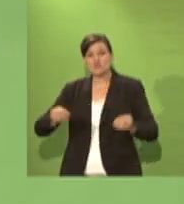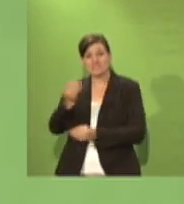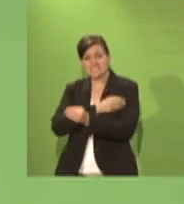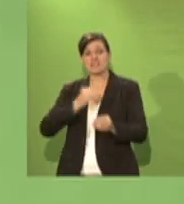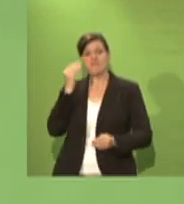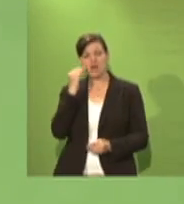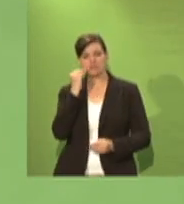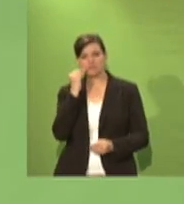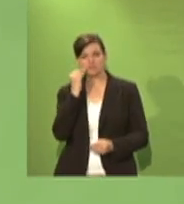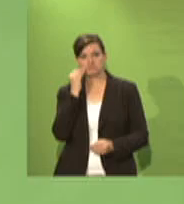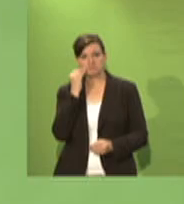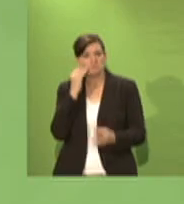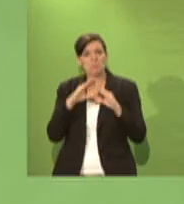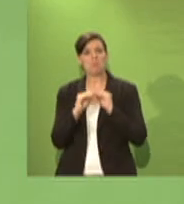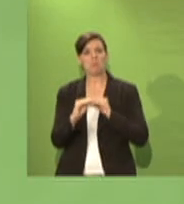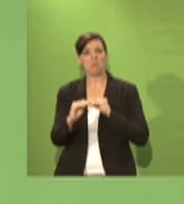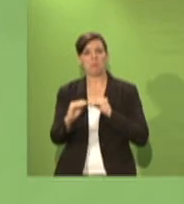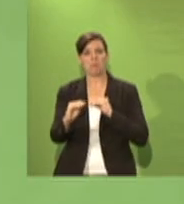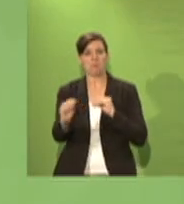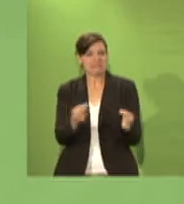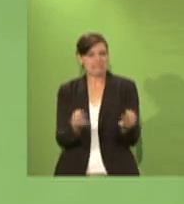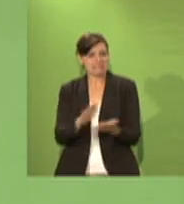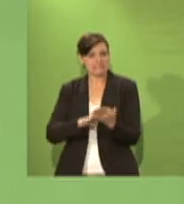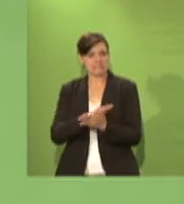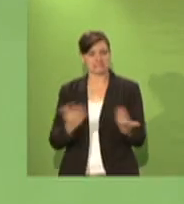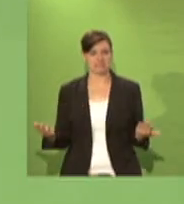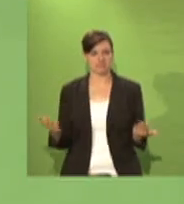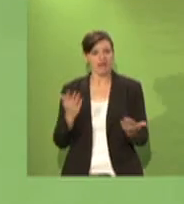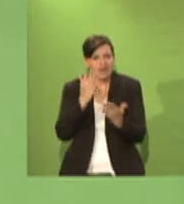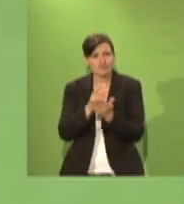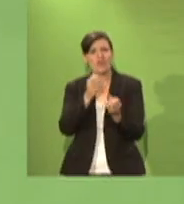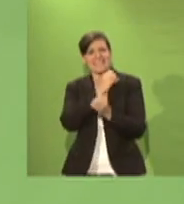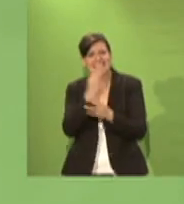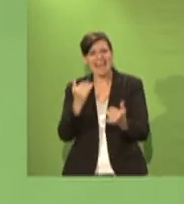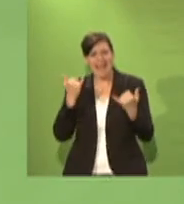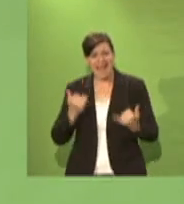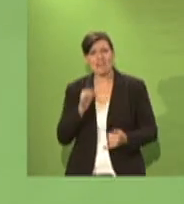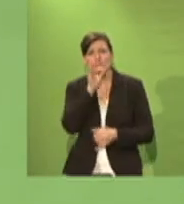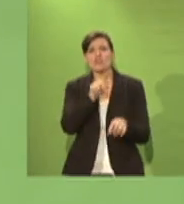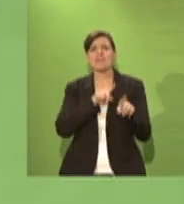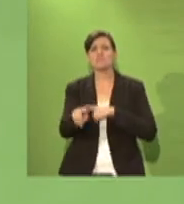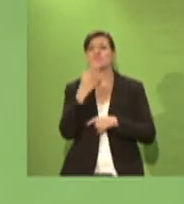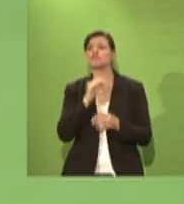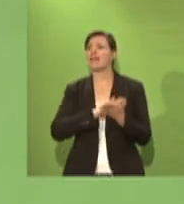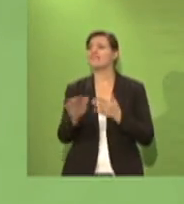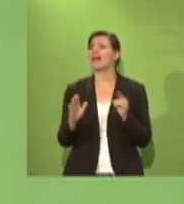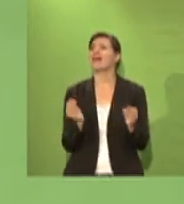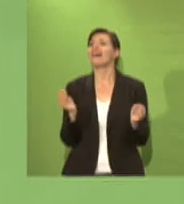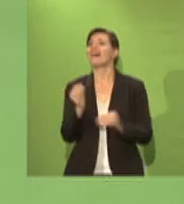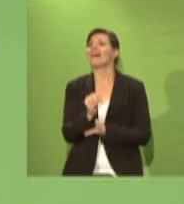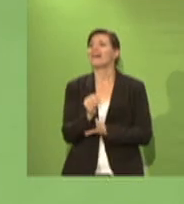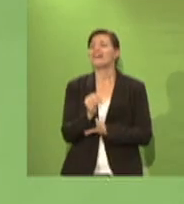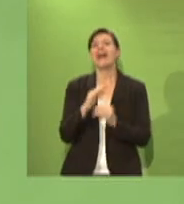Und sie kam nicht. Sie kam überhaupt nicht mehr. Und da wurde doch klar an der Stelle, Es ging der FDP nur darum, mit dem ländlichen Raum schnell